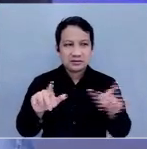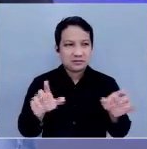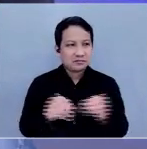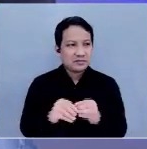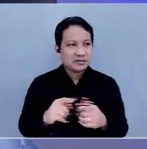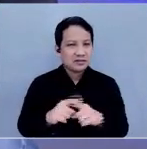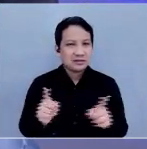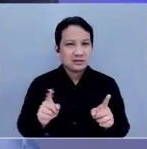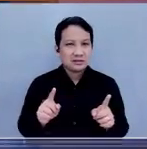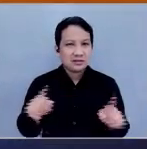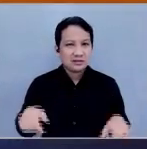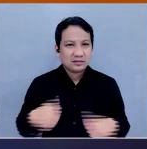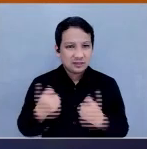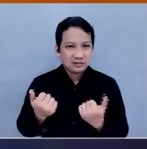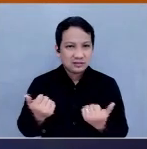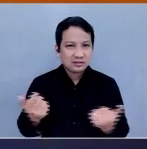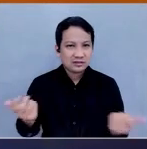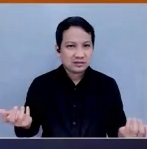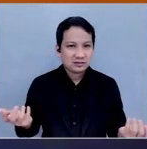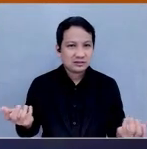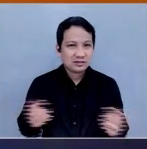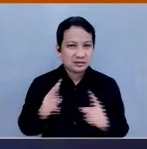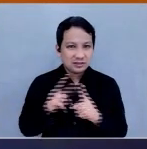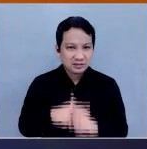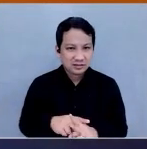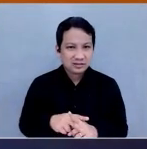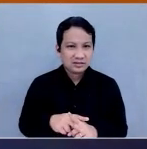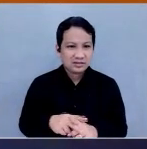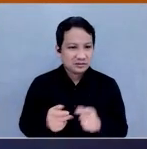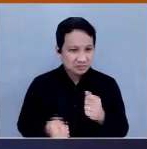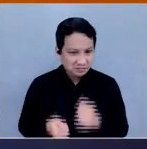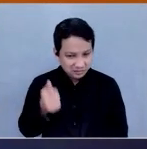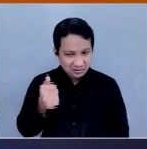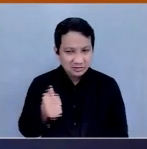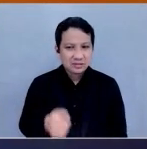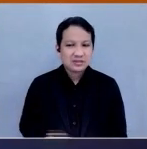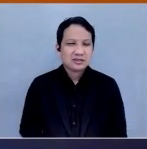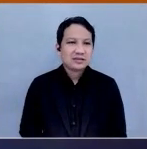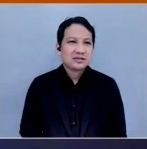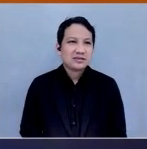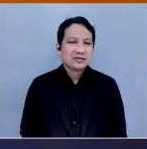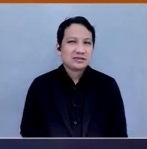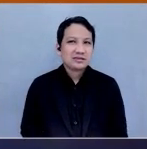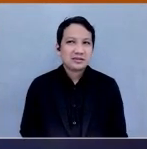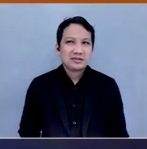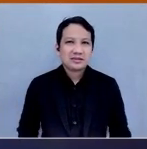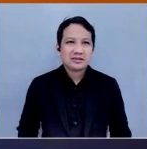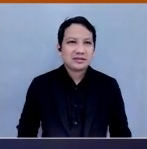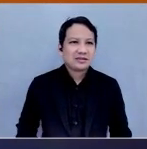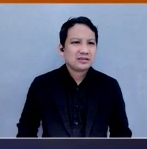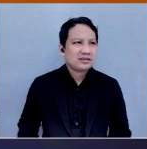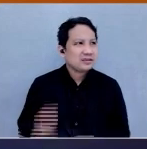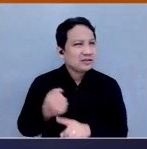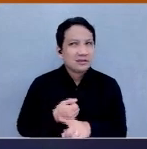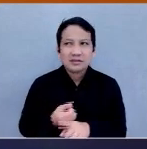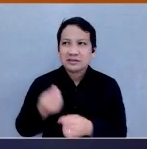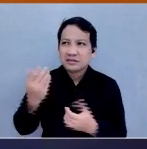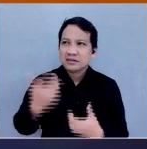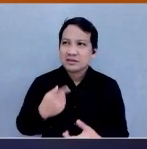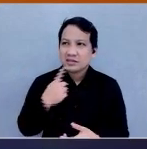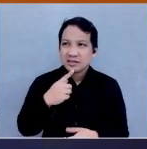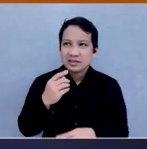2023. So, nag-apply kami, tapos pumasa kami on nung September lang kami sinabihan. Sabi October,